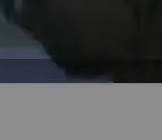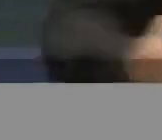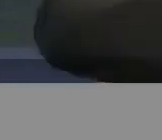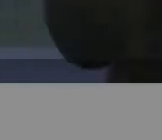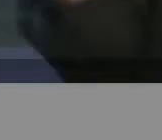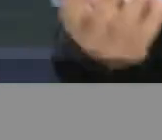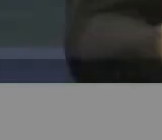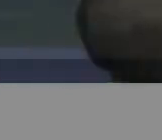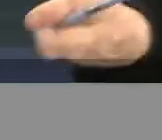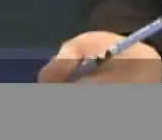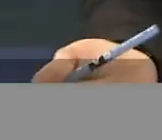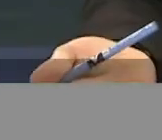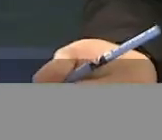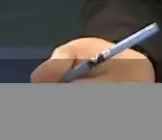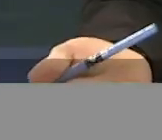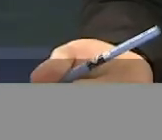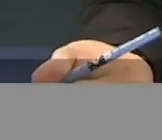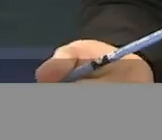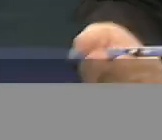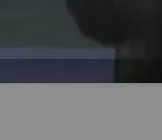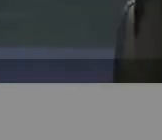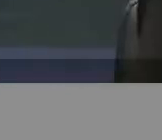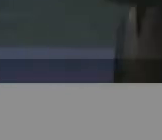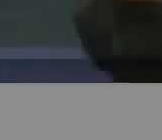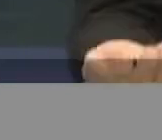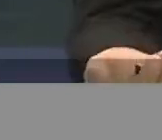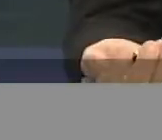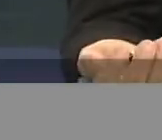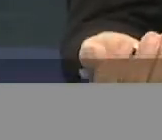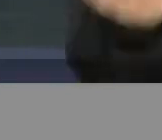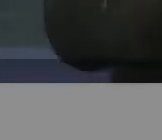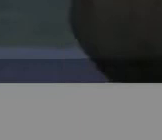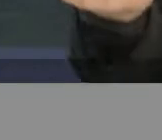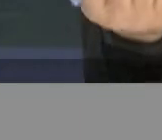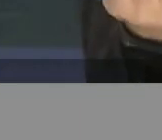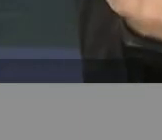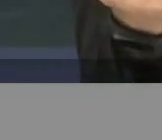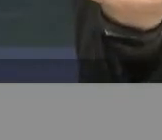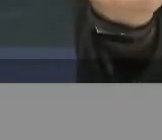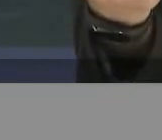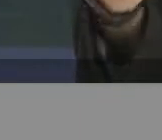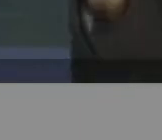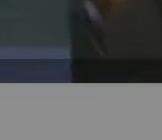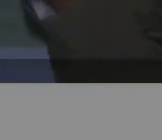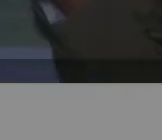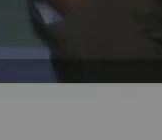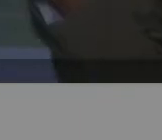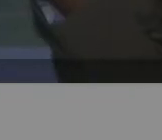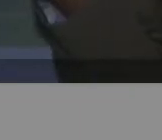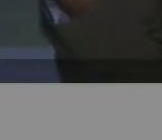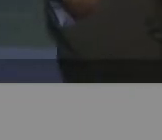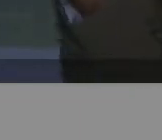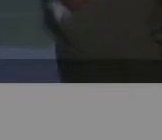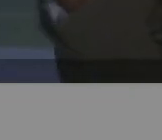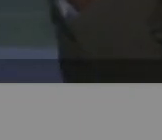התקשורת, שוק התקשורת, שוק התקשורת. איזה שוק תקשורת אנחנו מדברים? אם הכל כגודל ראש סיכה והכל מנותר, אז אולי כדאי